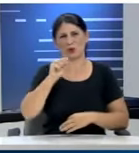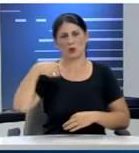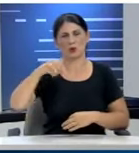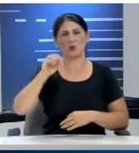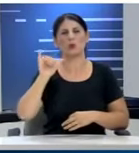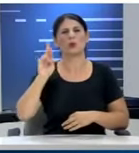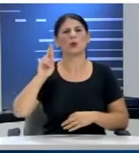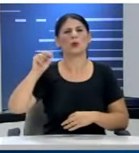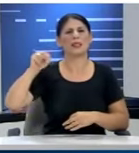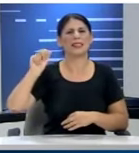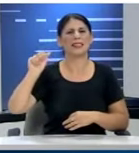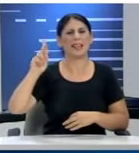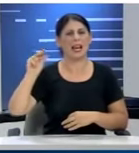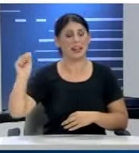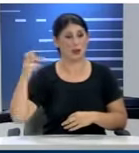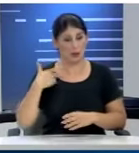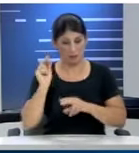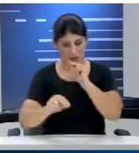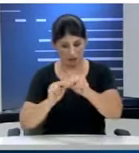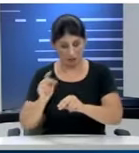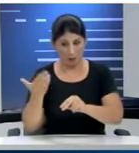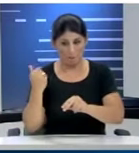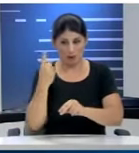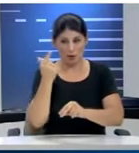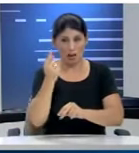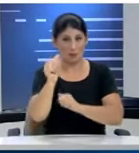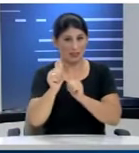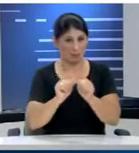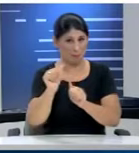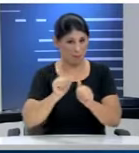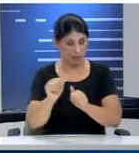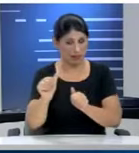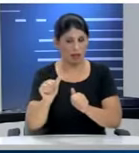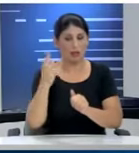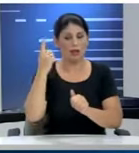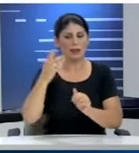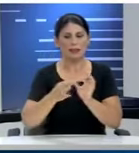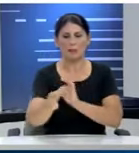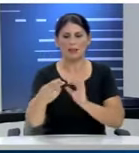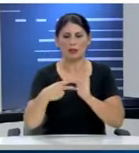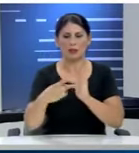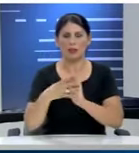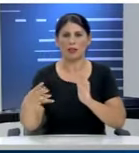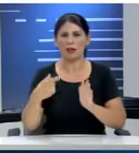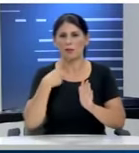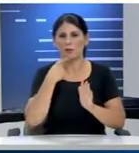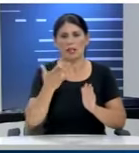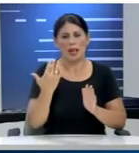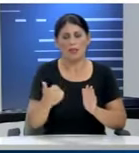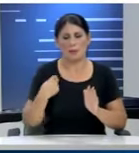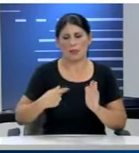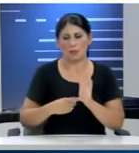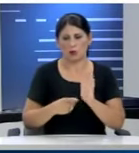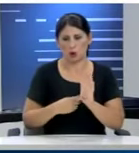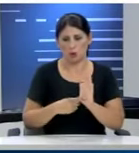διοικητής Τράπεζας Ελλάδας, όταν εμείς ψηφίζαμε πριν από 1,5 μήνα τα μέτρα για το 19, που λέγε δεν υπάρχει δημοσιονομικός χώρος και